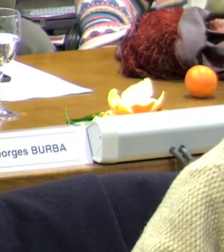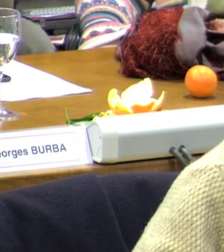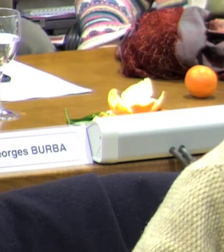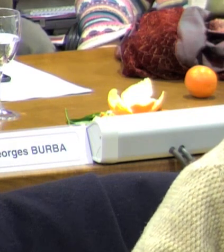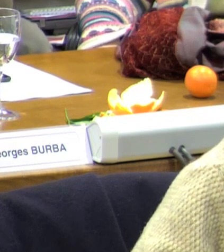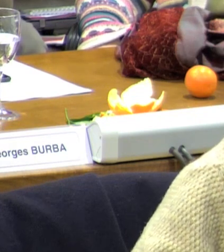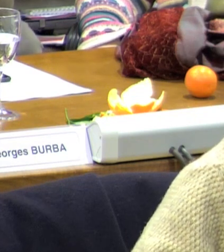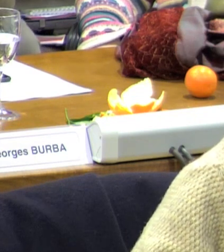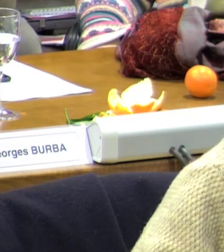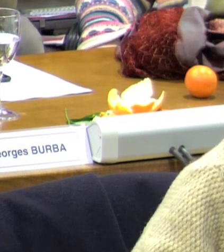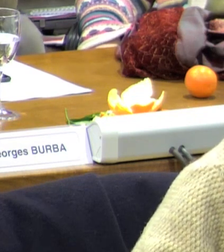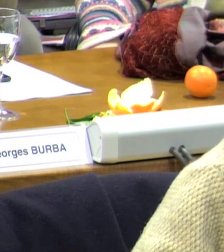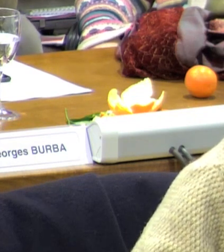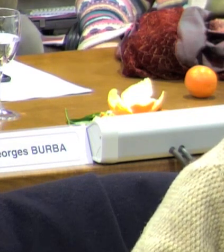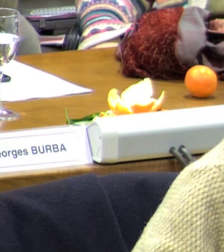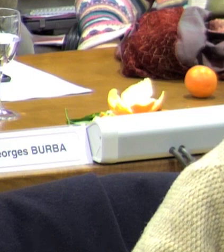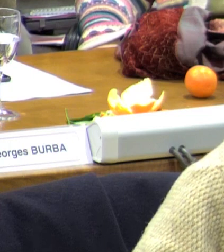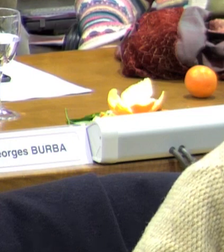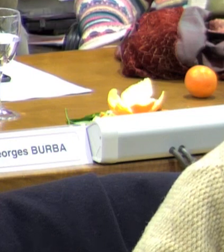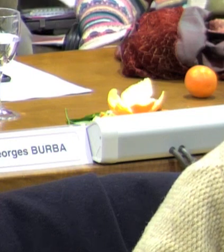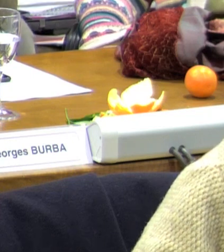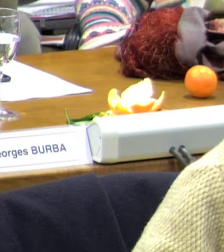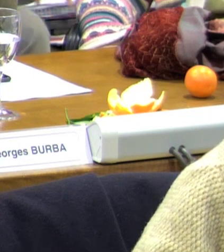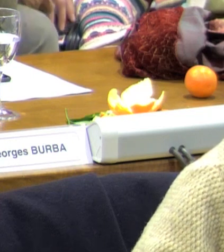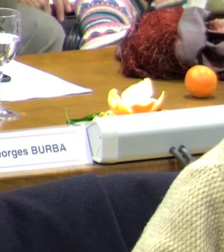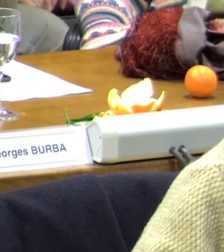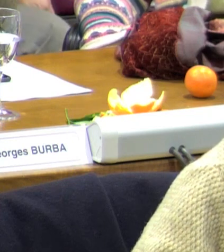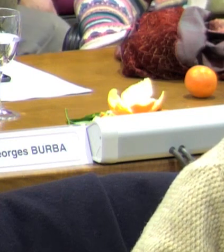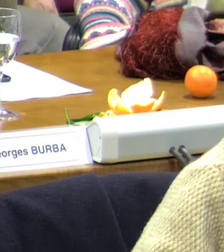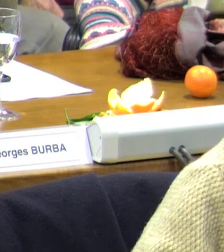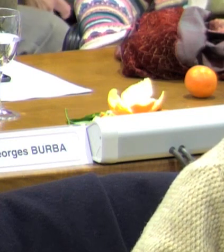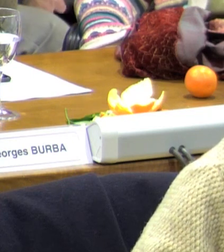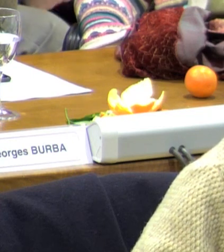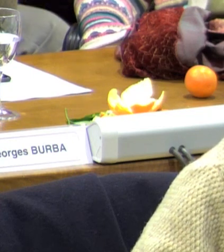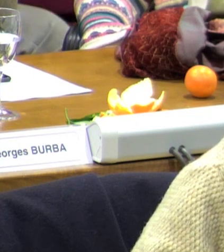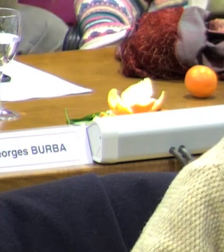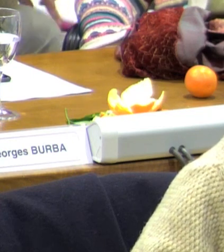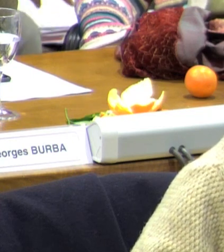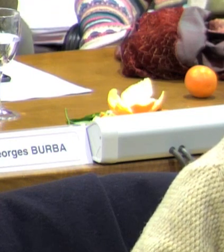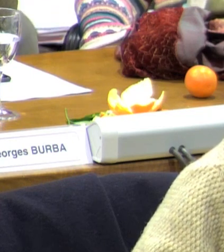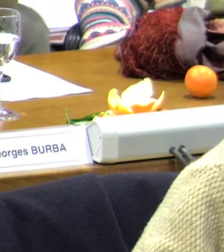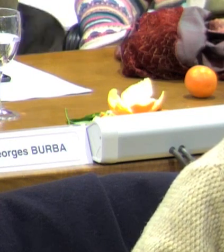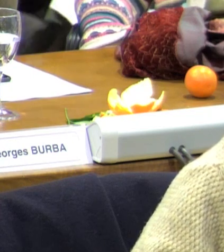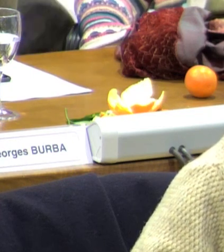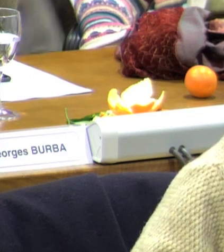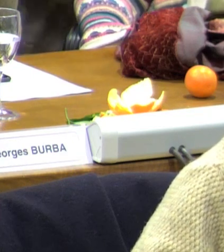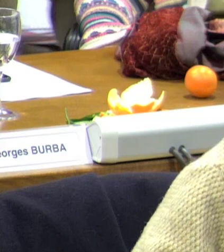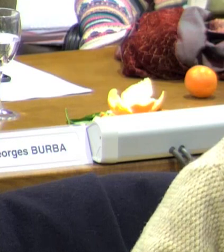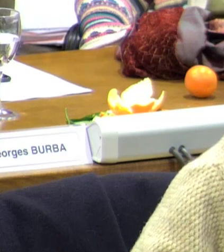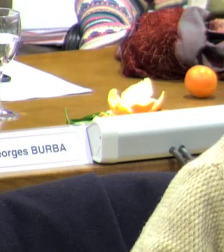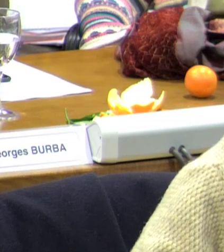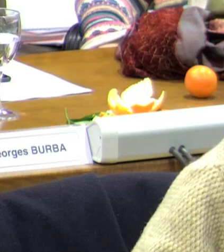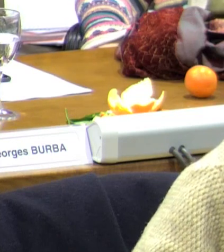rendu le plus qualitatif possible pour cette place non seulement l'ensemble des revêtements de sol seront repris à neuf tout comme